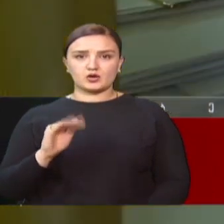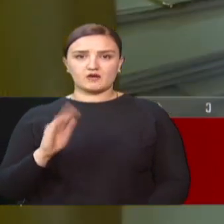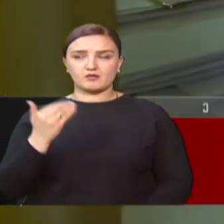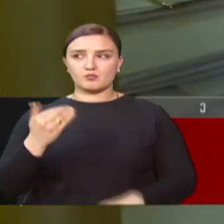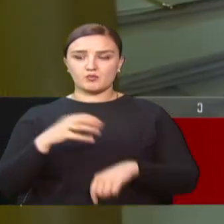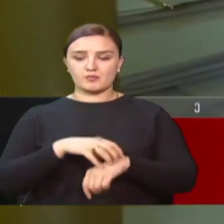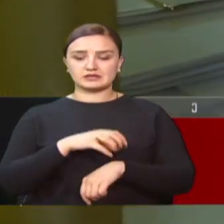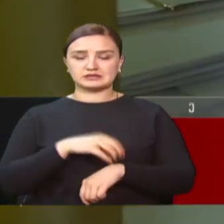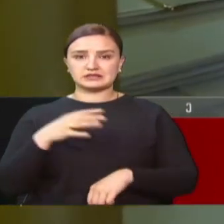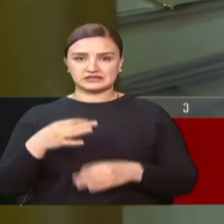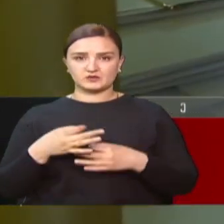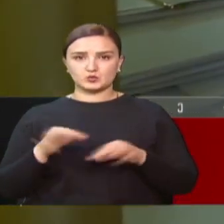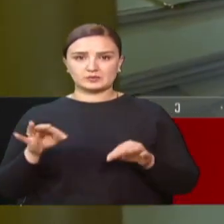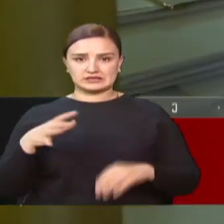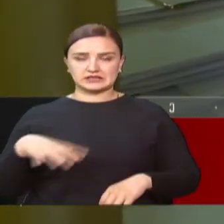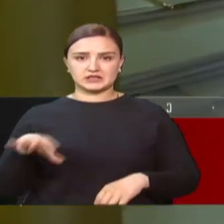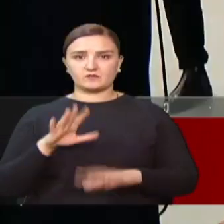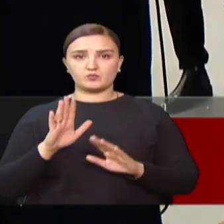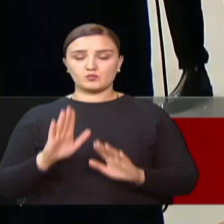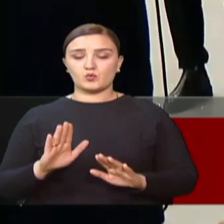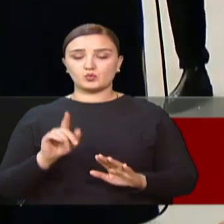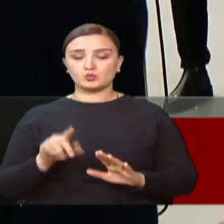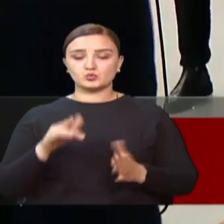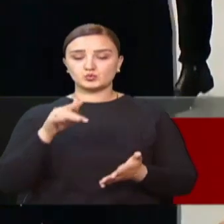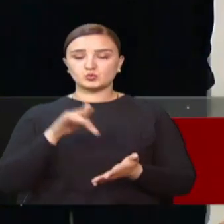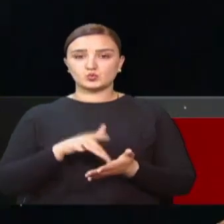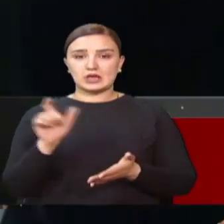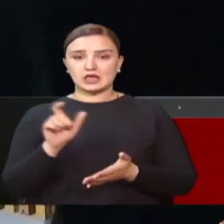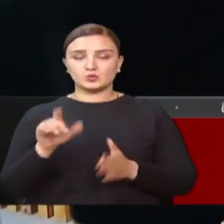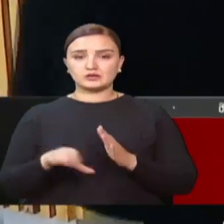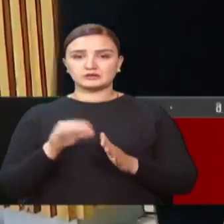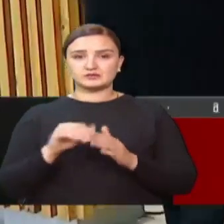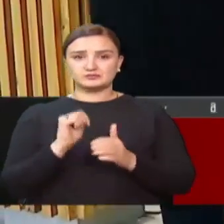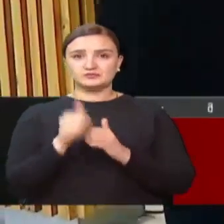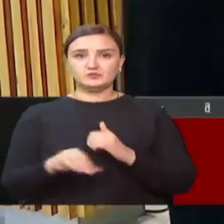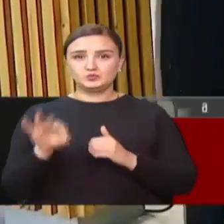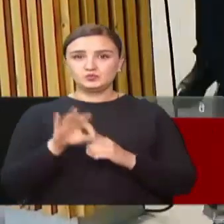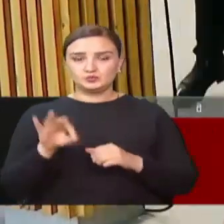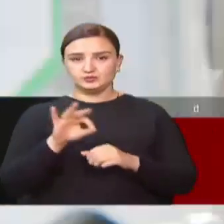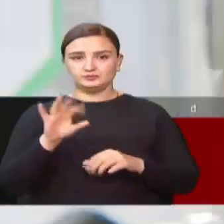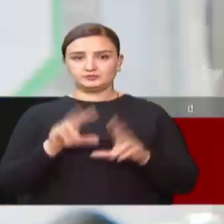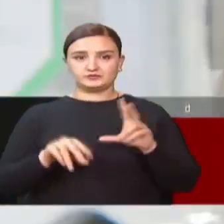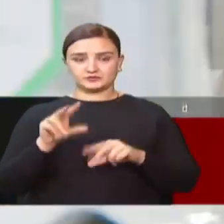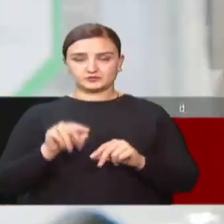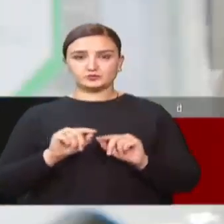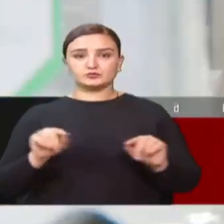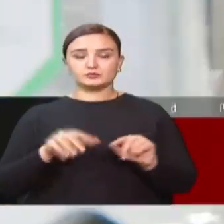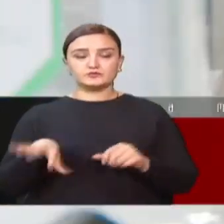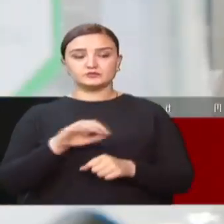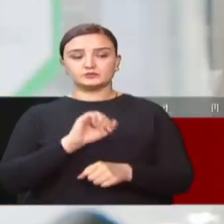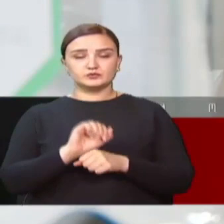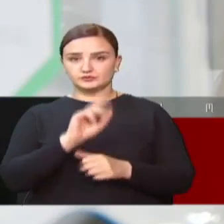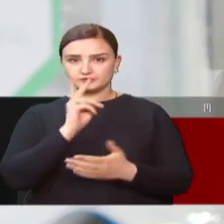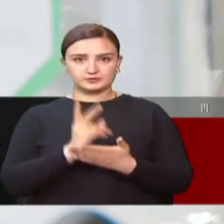თავისუფალმა საქართველომ წარადგინა. Შუალედური და რიგგარეში არჩევნების სპეციფიკის გათვალისწინებით და ოპოზიციის ბოიკოტის